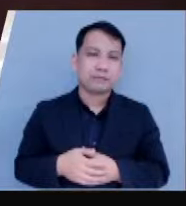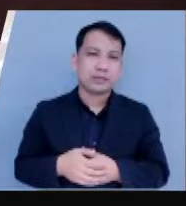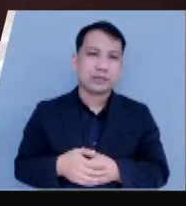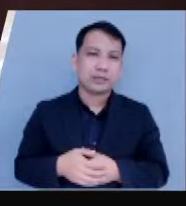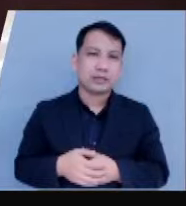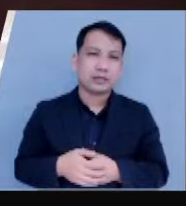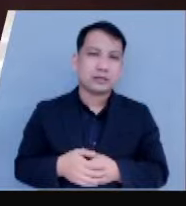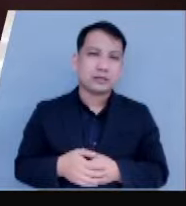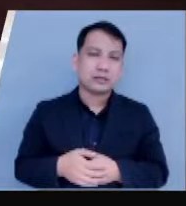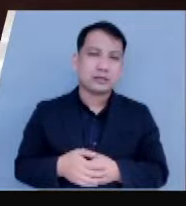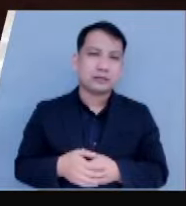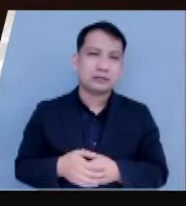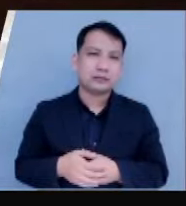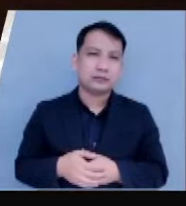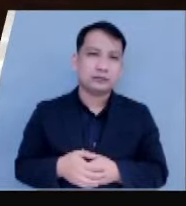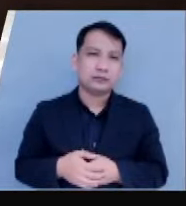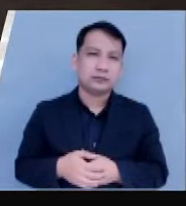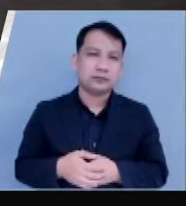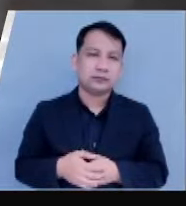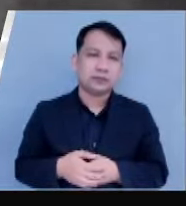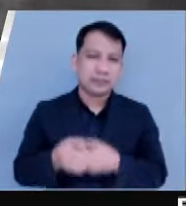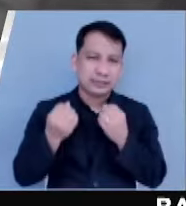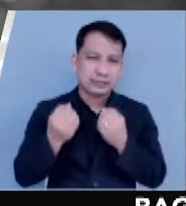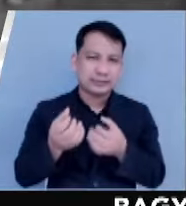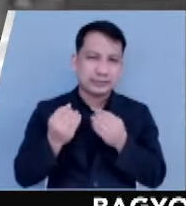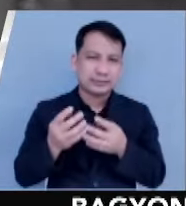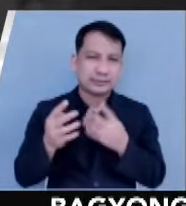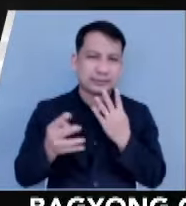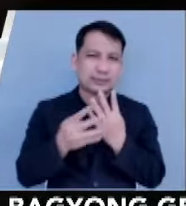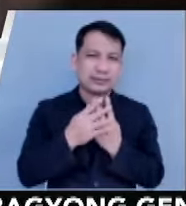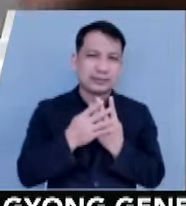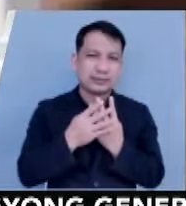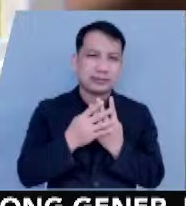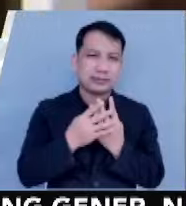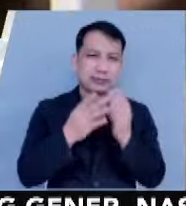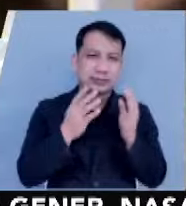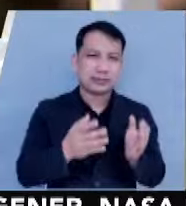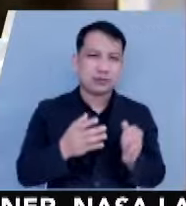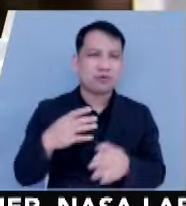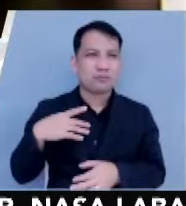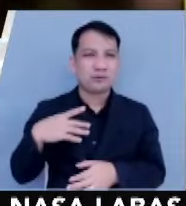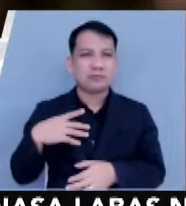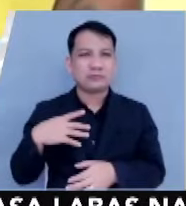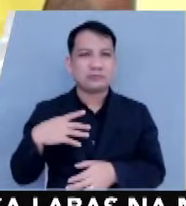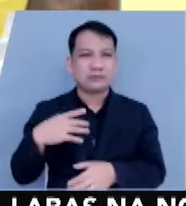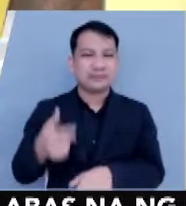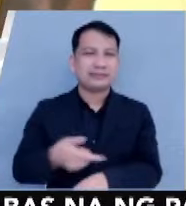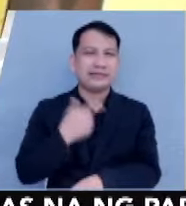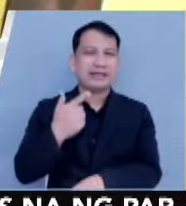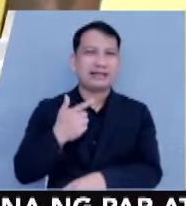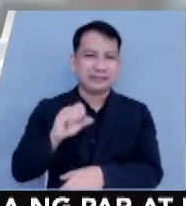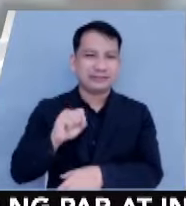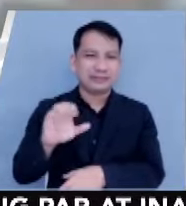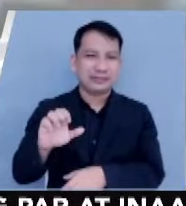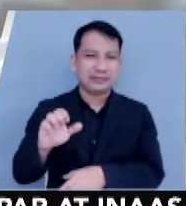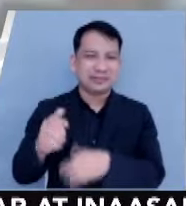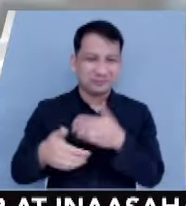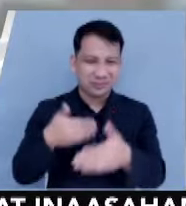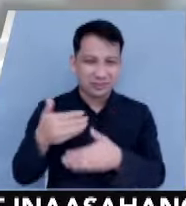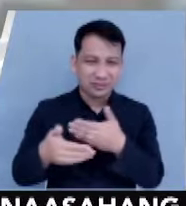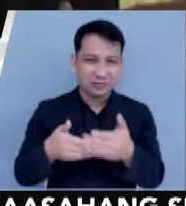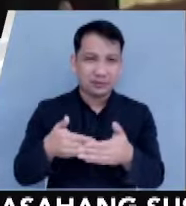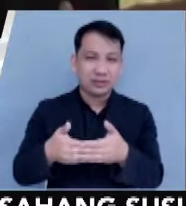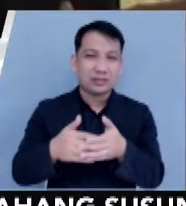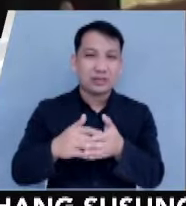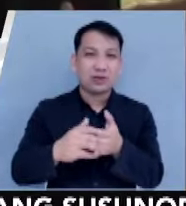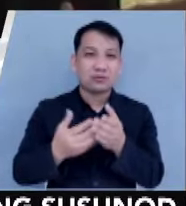Mga naiipong preso o kaya'y mga biktimang inip na sa hustisya. Nababawasan na raw yan dahil sa mas mabilis umanong paggulong ng mga